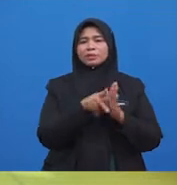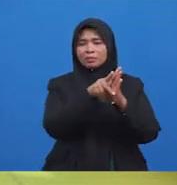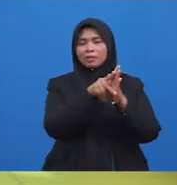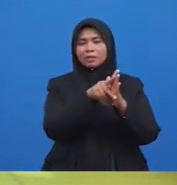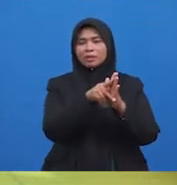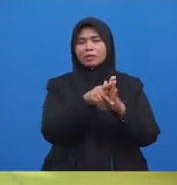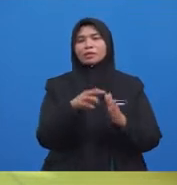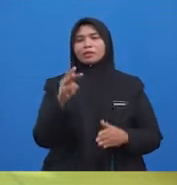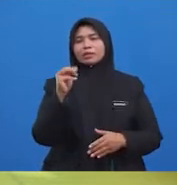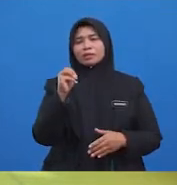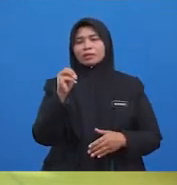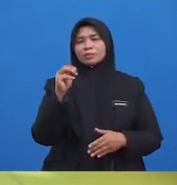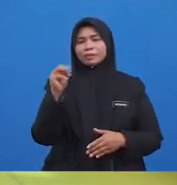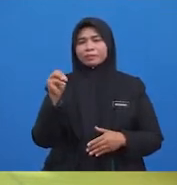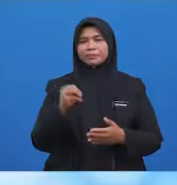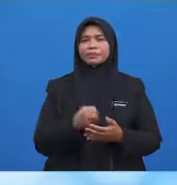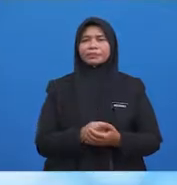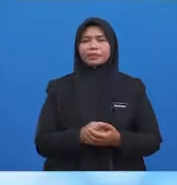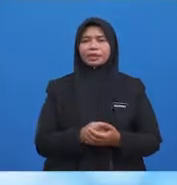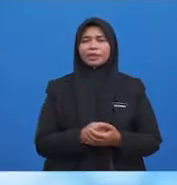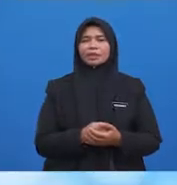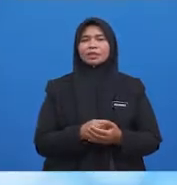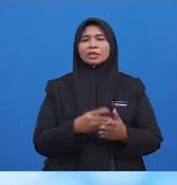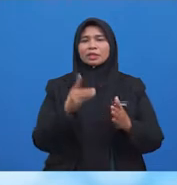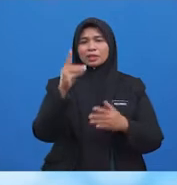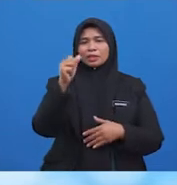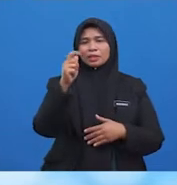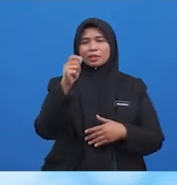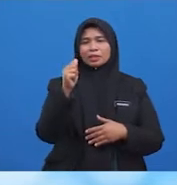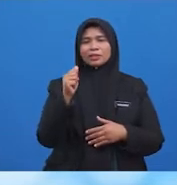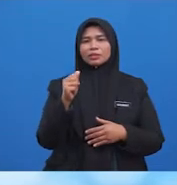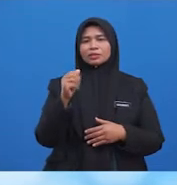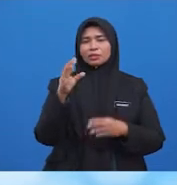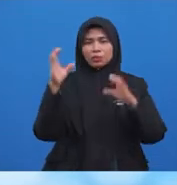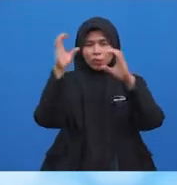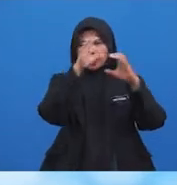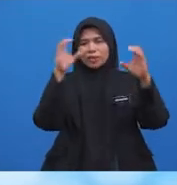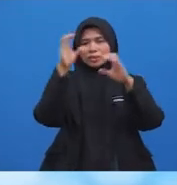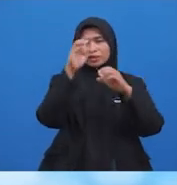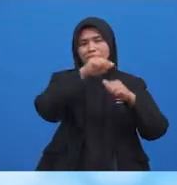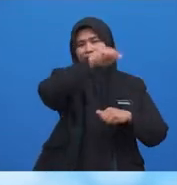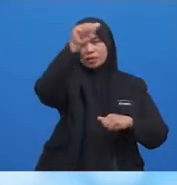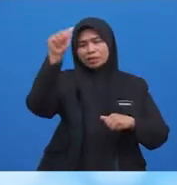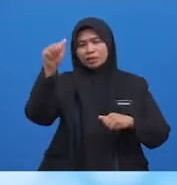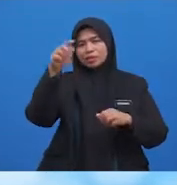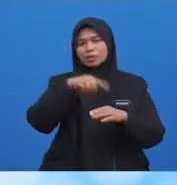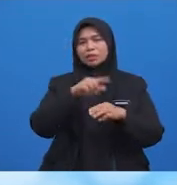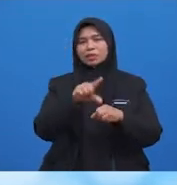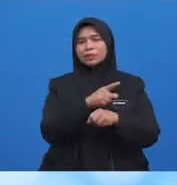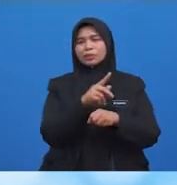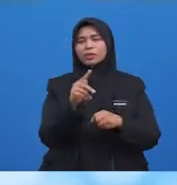meja Baiklah data cuaca angkasa lepas yang digunakan oleh